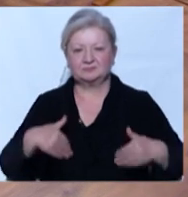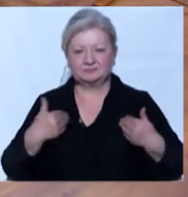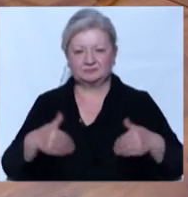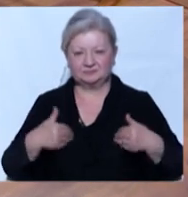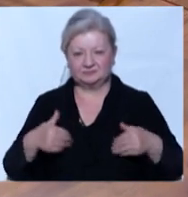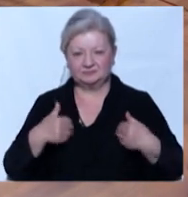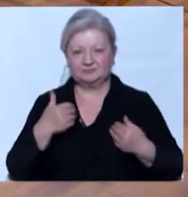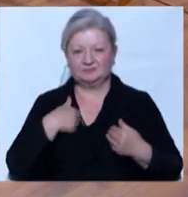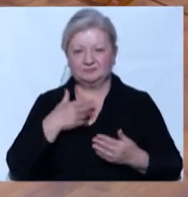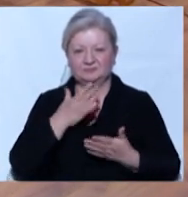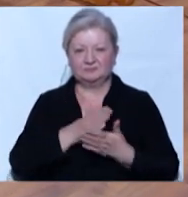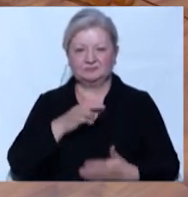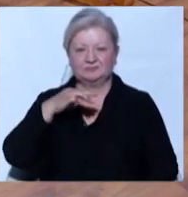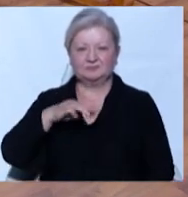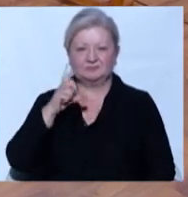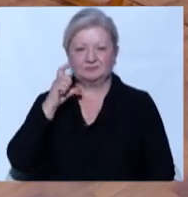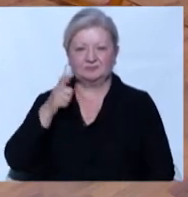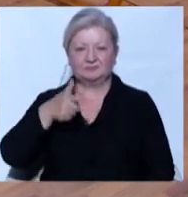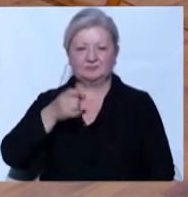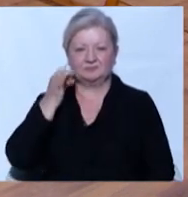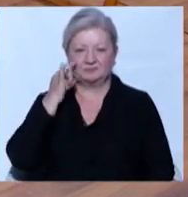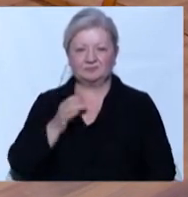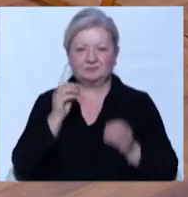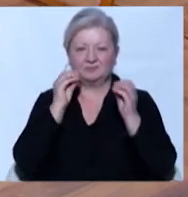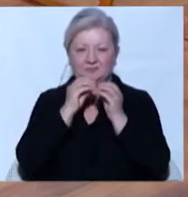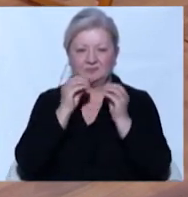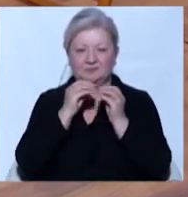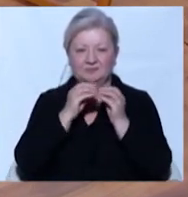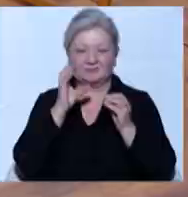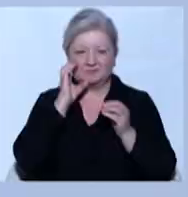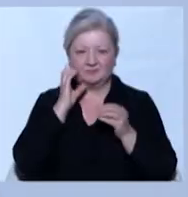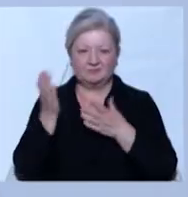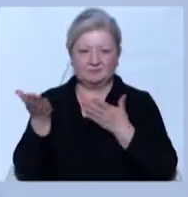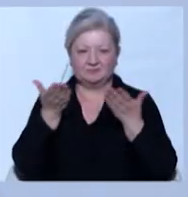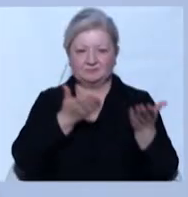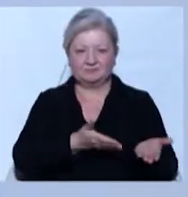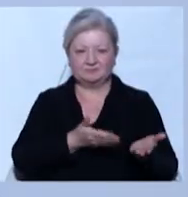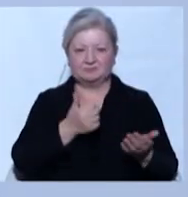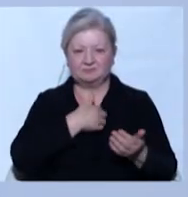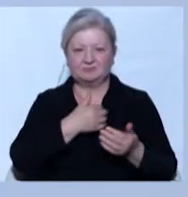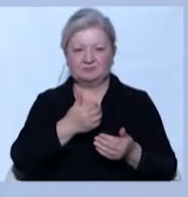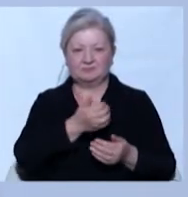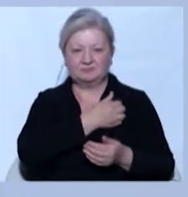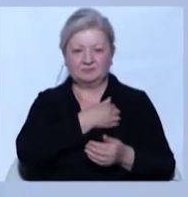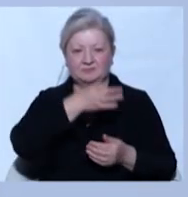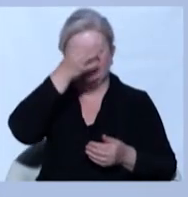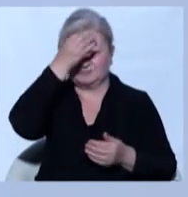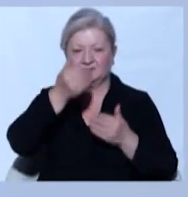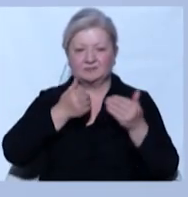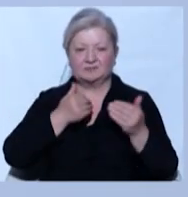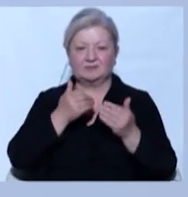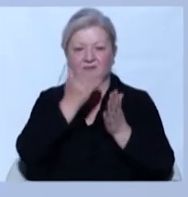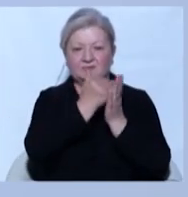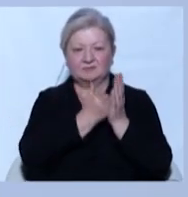მოგესალმებით, მე მეგი ტალახაძე ვარ, გეოგრაფიის მასწავლებელი, 10 კლასელებო შემოგვიერთდით. მე მინდა შეგახსენოთ ჩვენი წინა